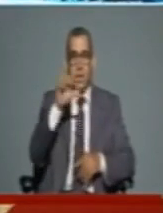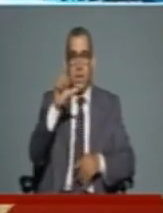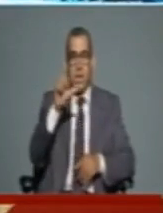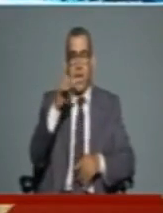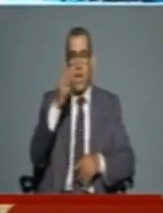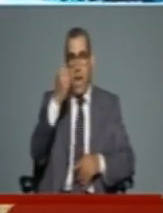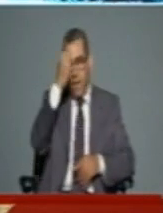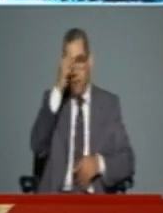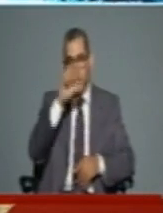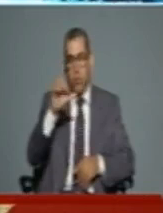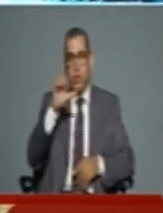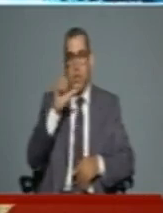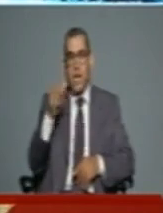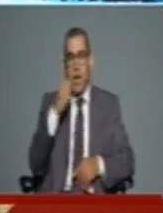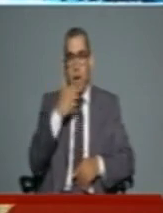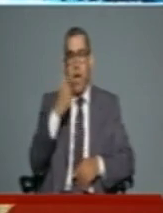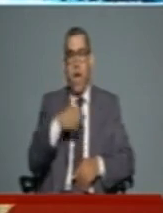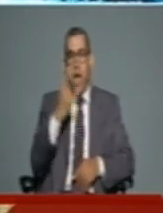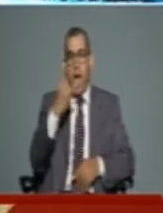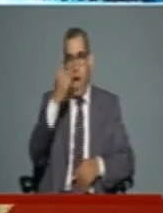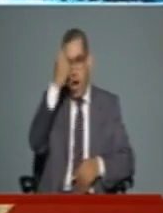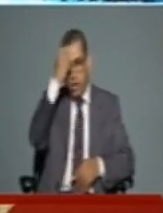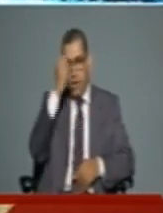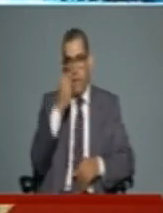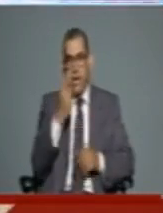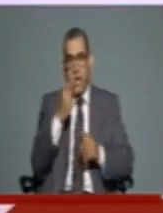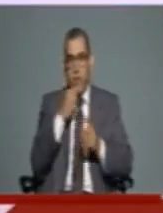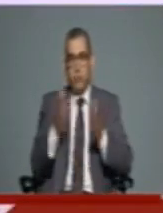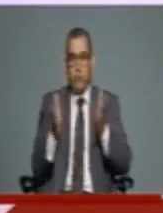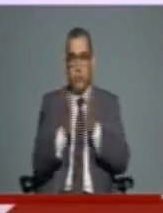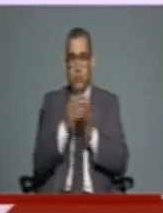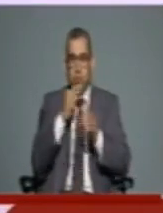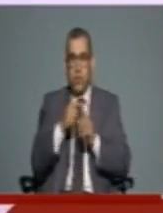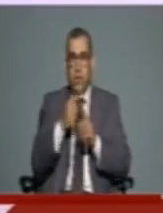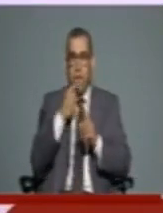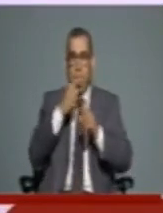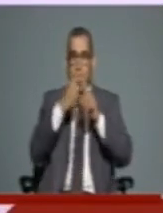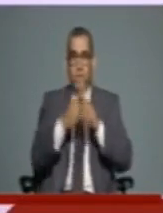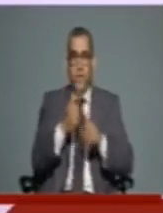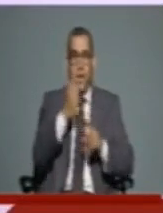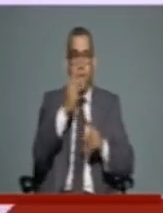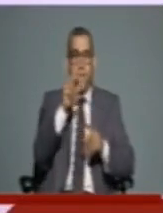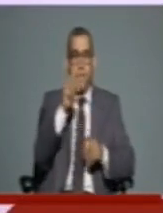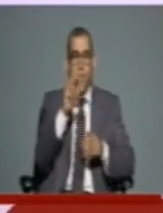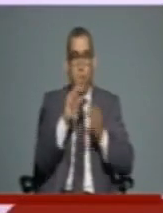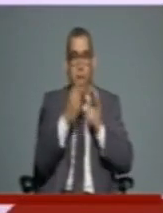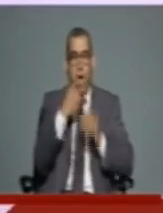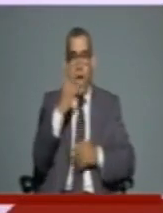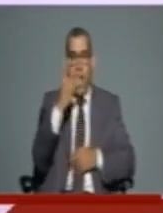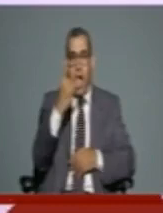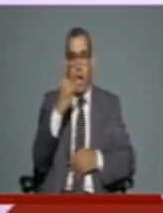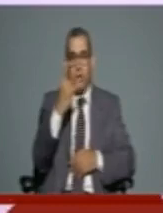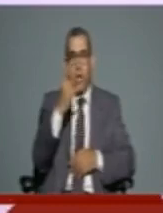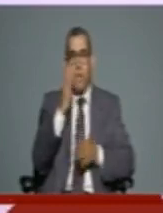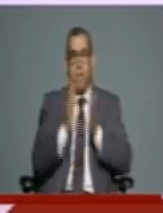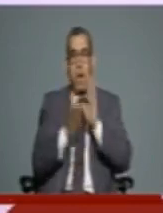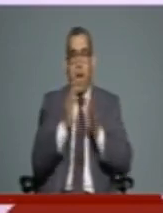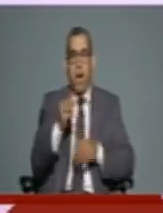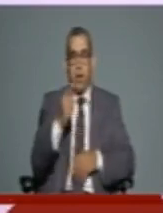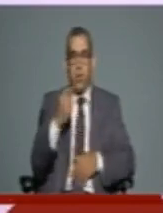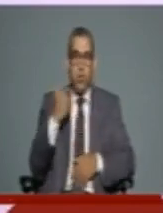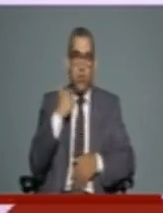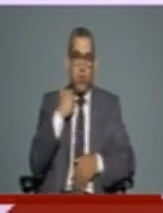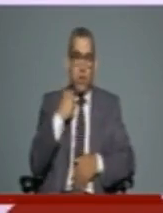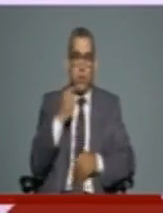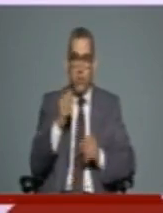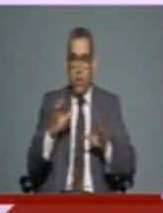9,990، تطلع 10,000 جنيه. ال10,000 جنيه في مليون طن يبقى 10 مليار، يعني اللي بنوفره في